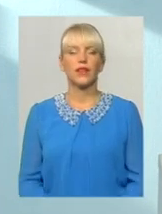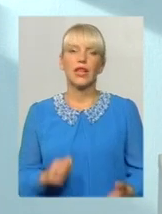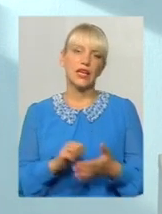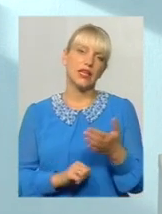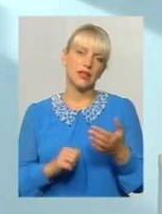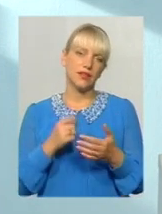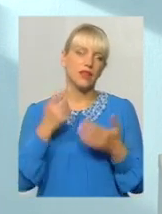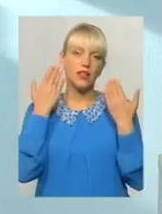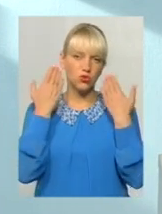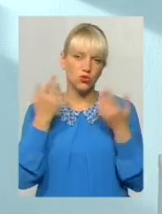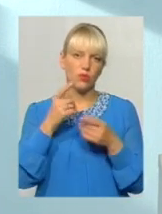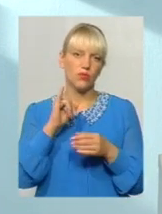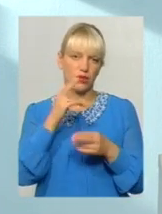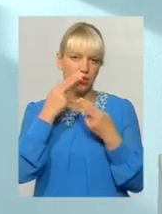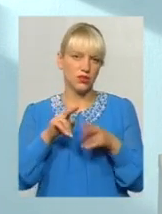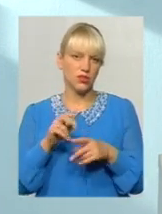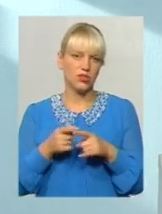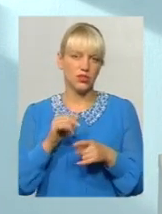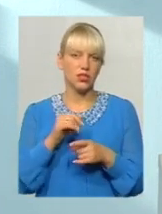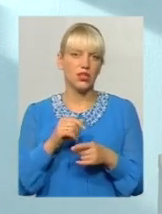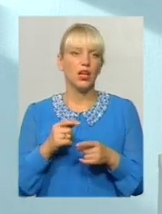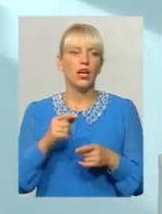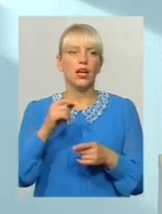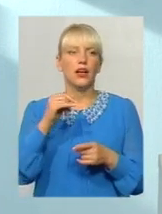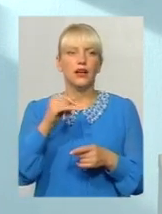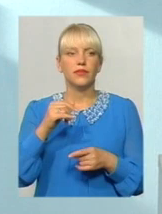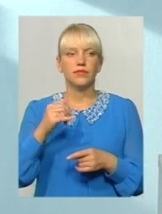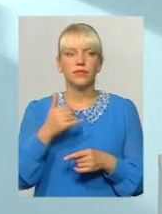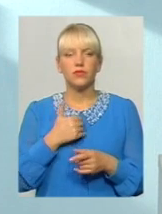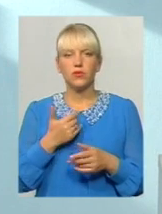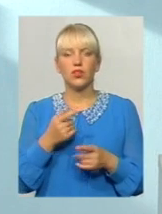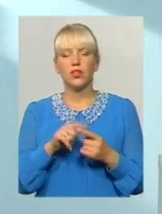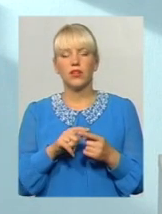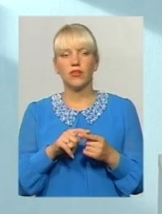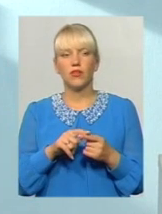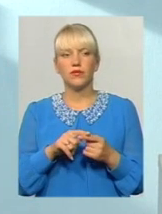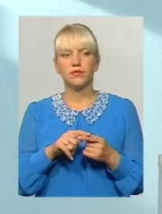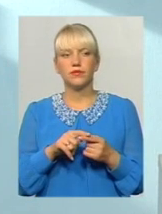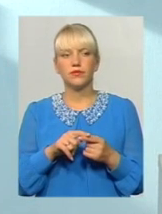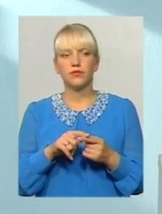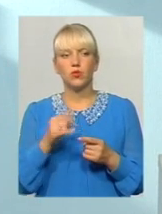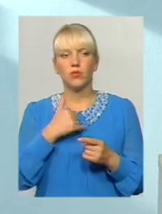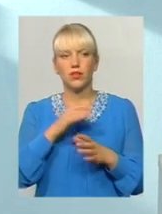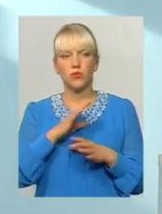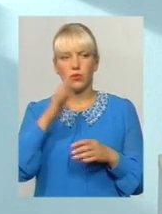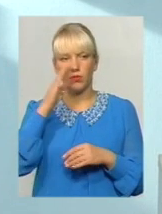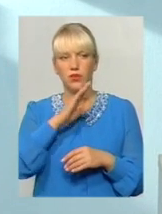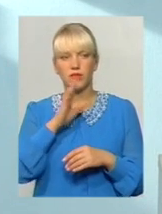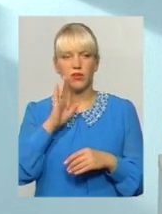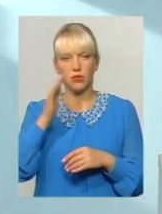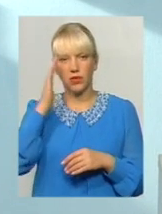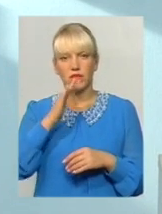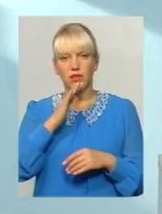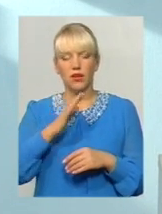сила. В мене транспортний засіб такий, мого тата, мого брата такий, да, і за того, що просто не було, да, батьки вже давно мріяли